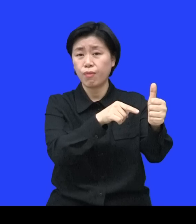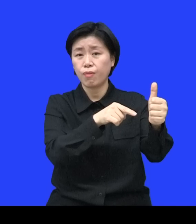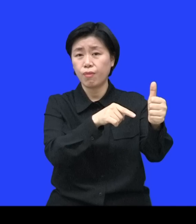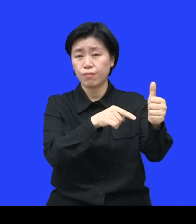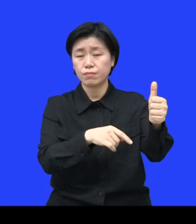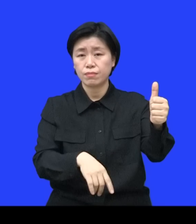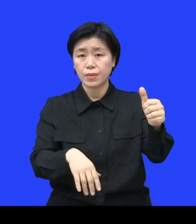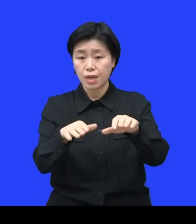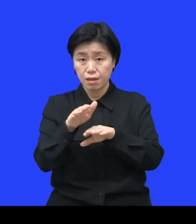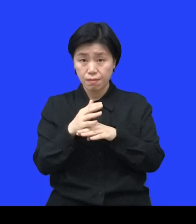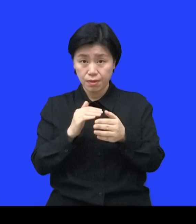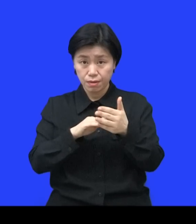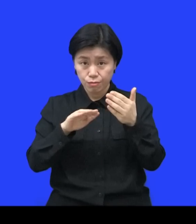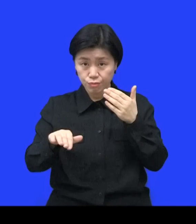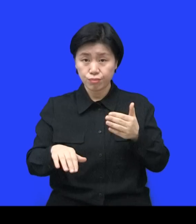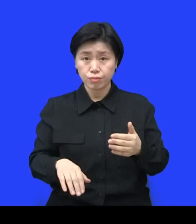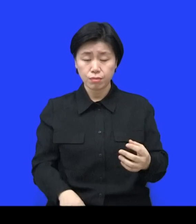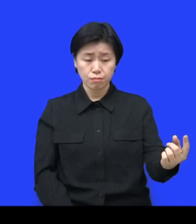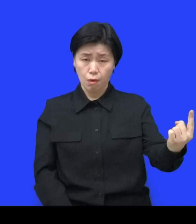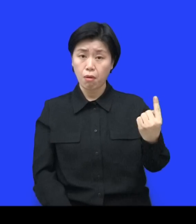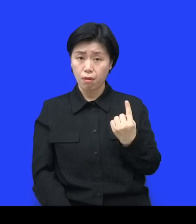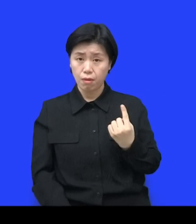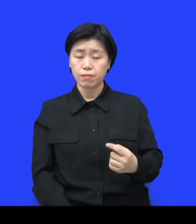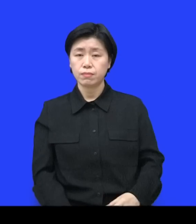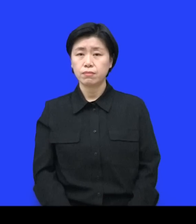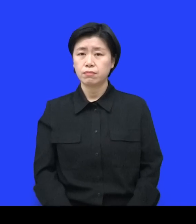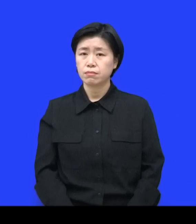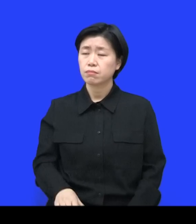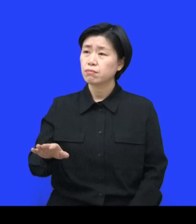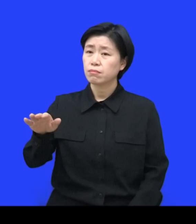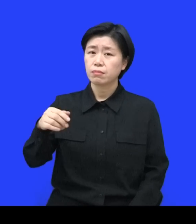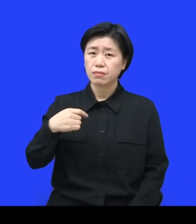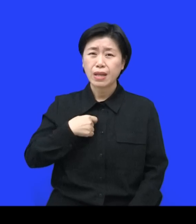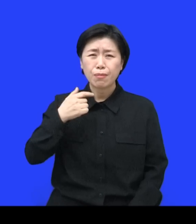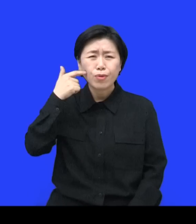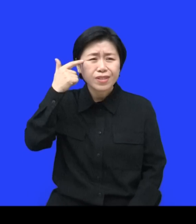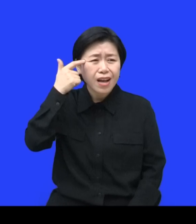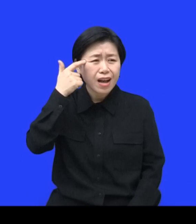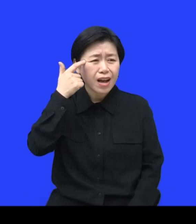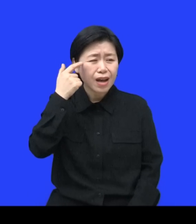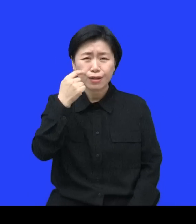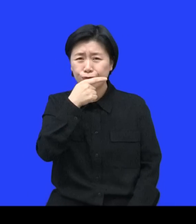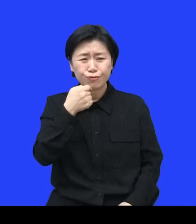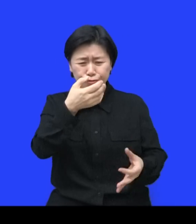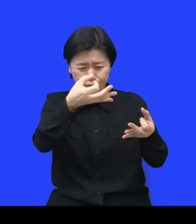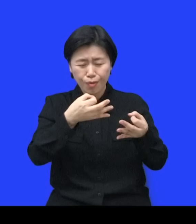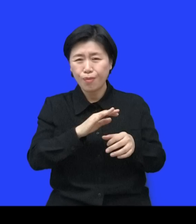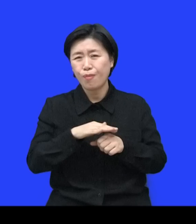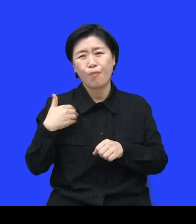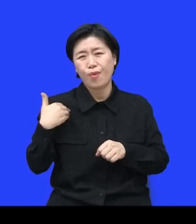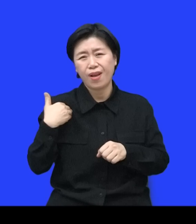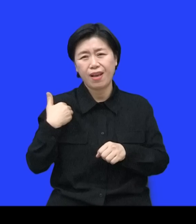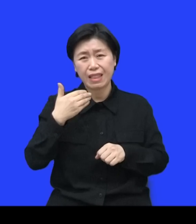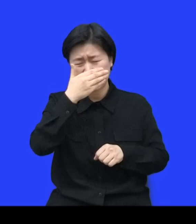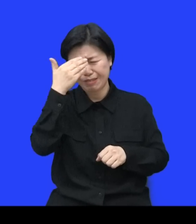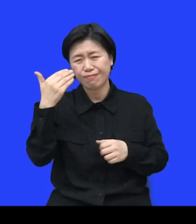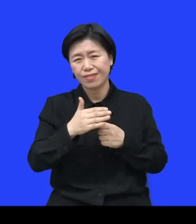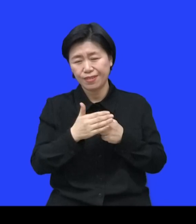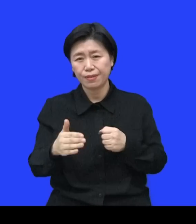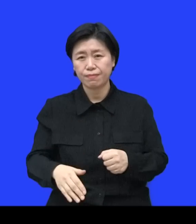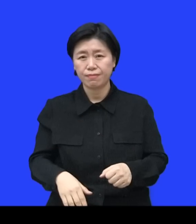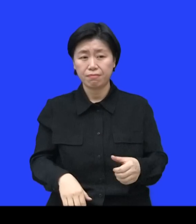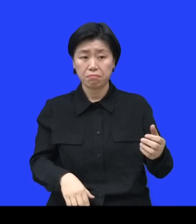울다가 끝나고 저한테 우는 거예요. 목사가 누군지도 모르니까, 제가 어리니까